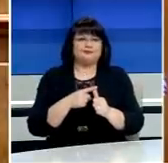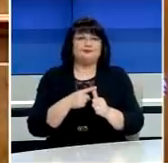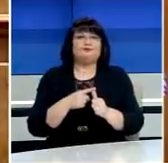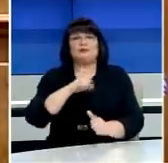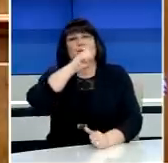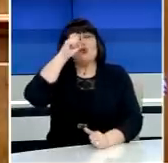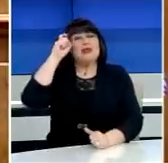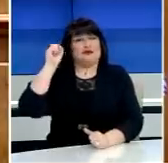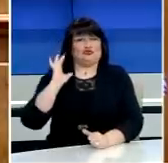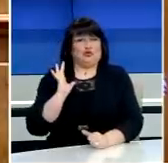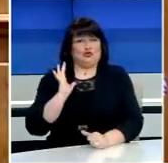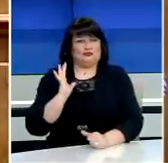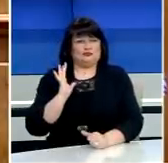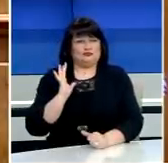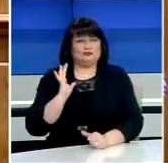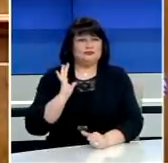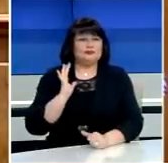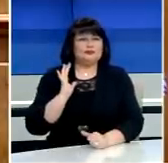εξαιρετικά δύσκολο να μπορέσετε να